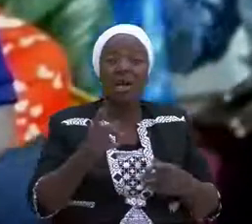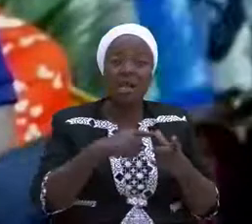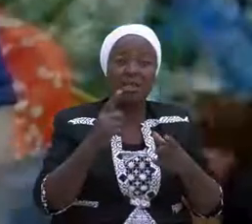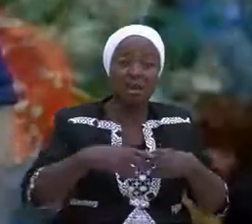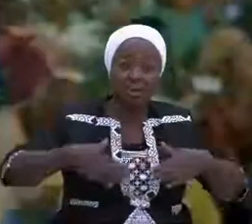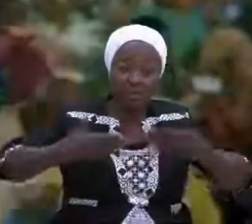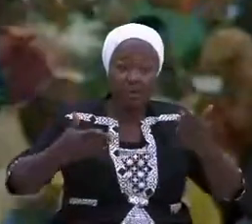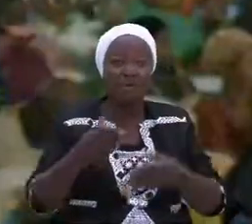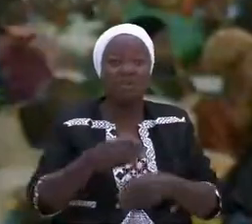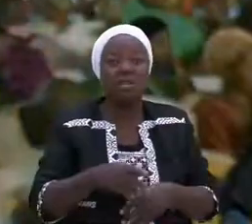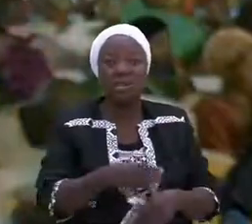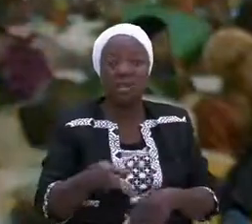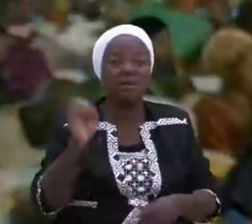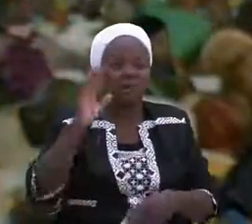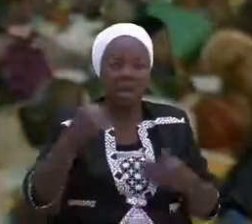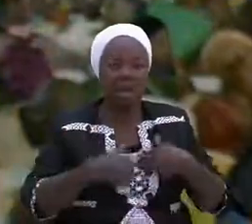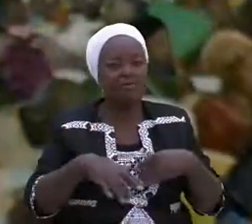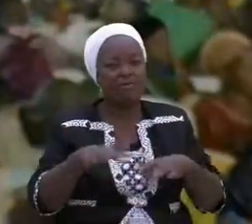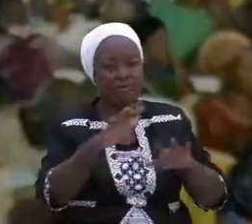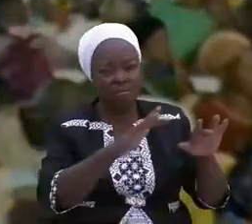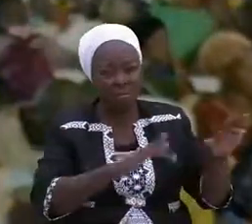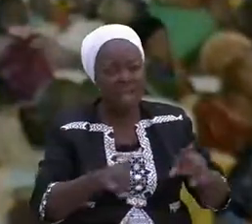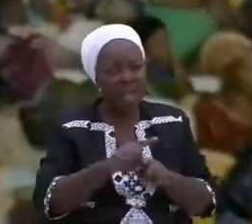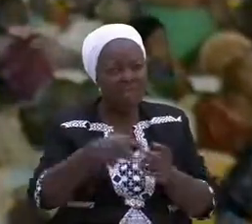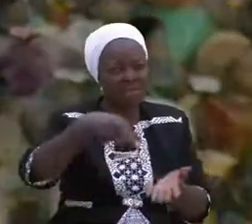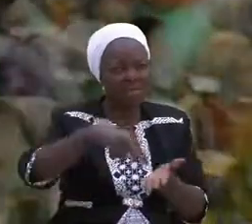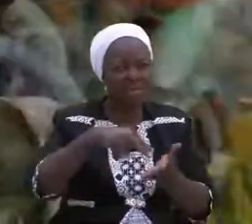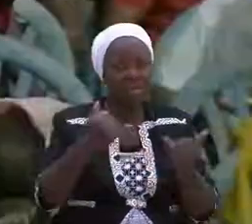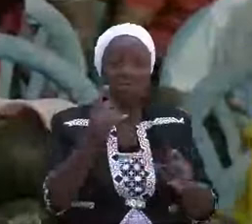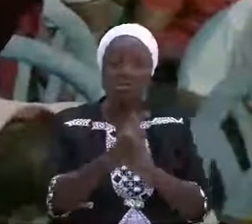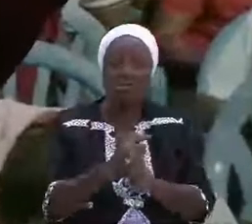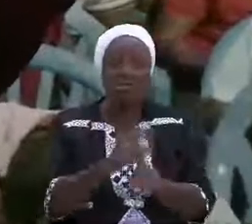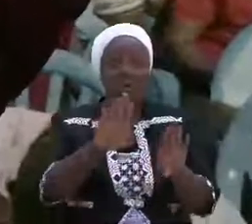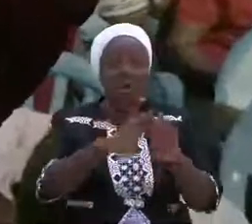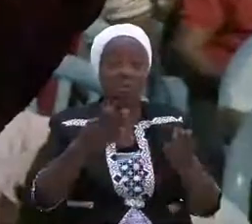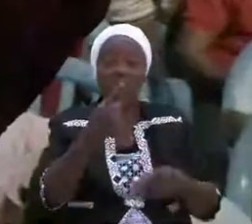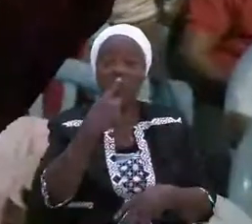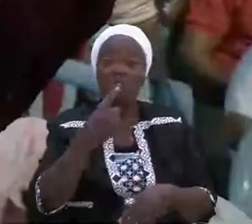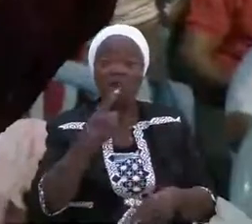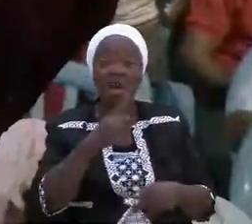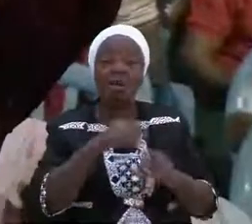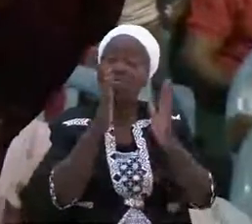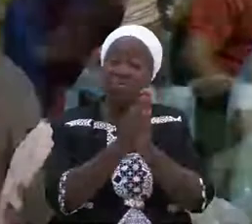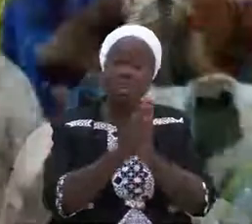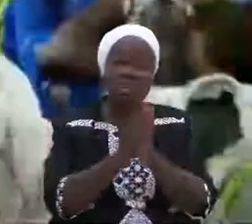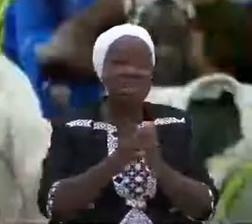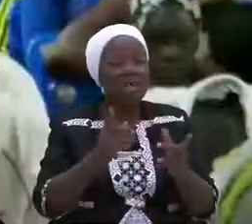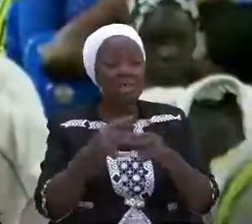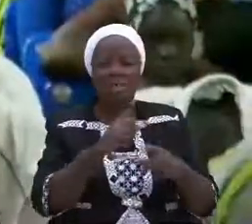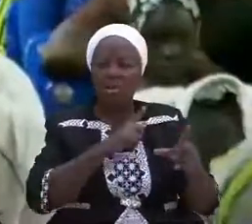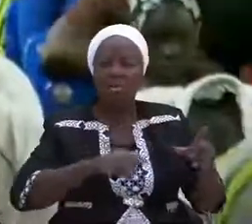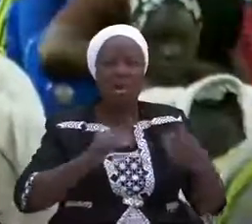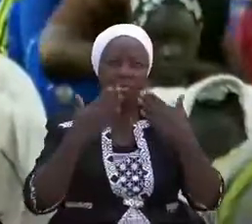miséricorde. Comme tu es debout, parle au Seigneur. Là, Seigneur, je te remercie. Seigneur, tu